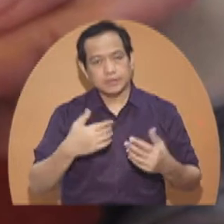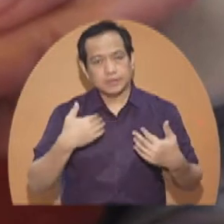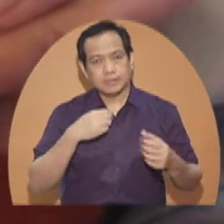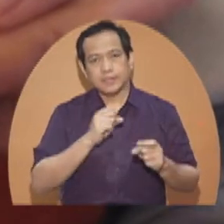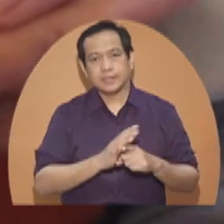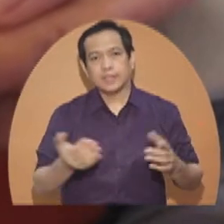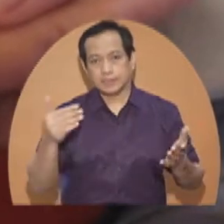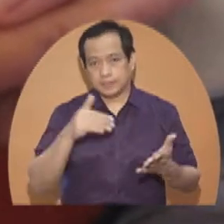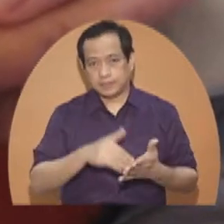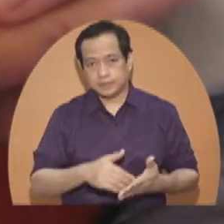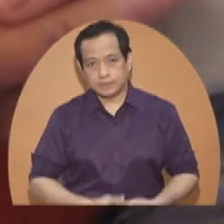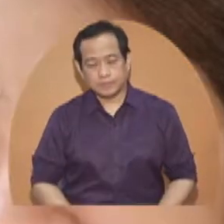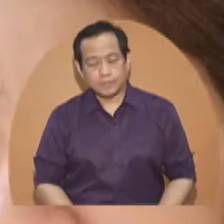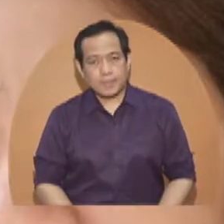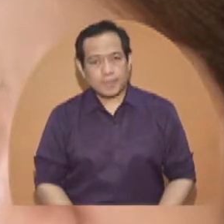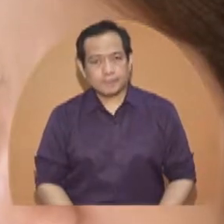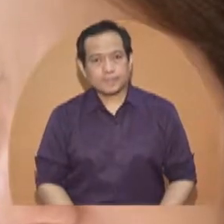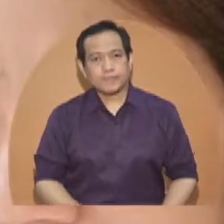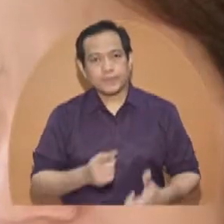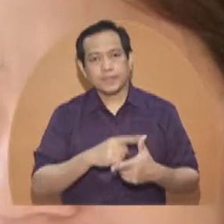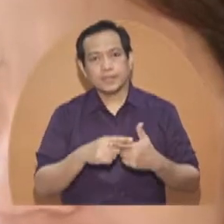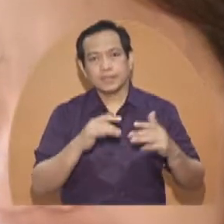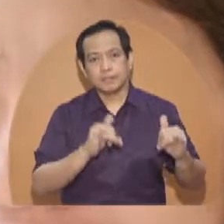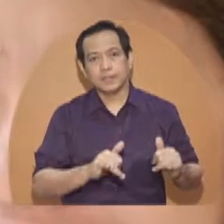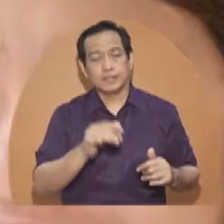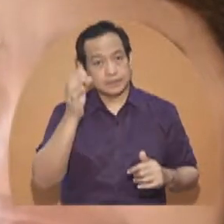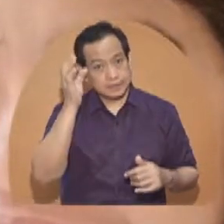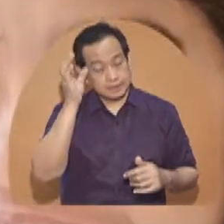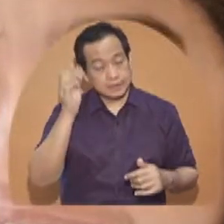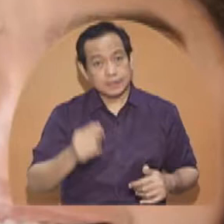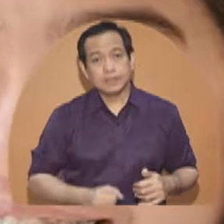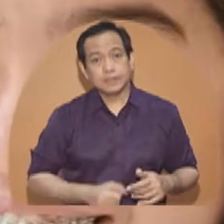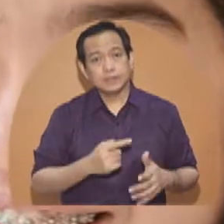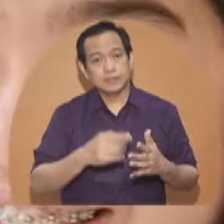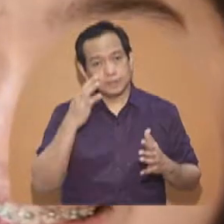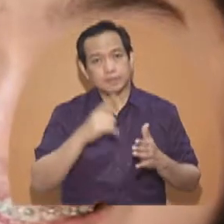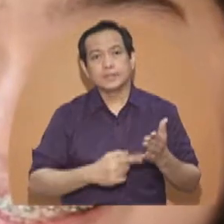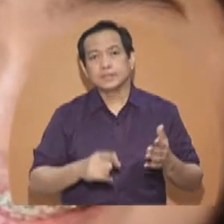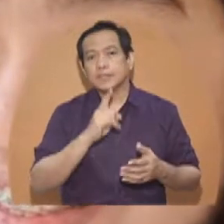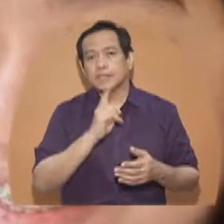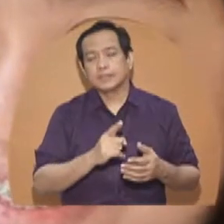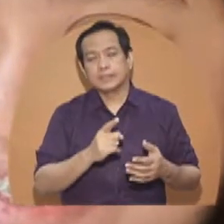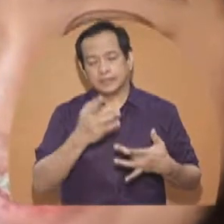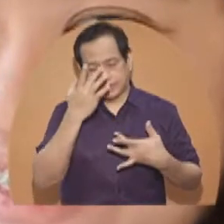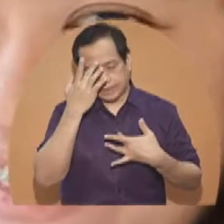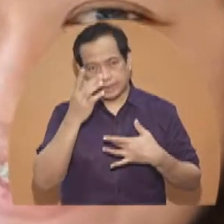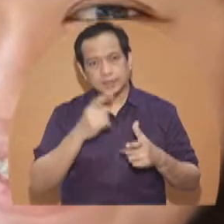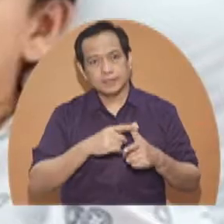Nag-ano na naman siya. Amatake na naman yung syndrome niya. Muli na-confine si Charles para malaman kung anong kanyang talagang